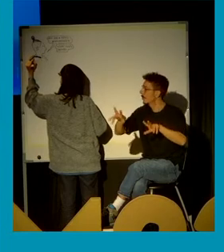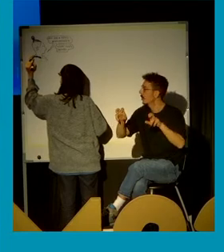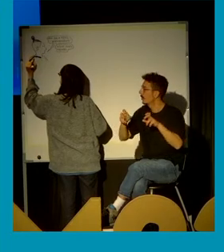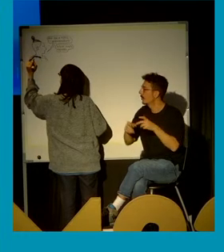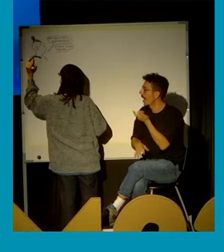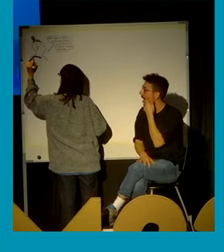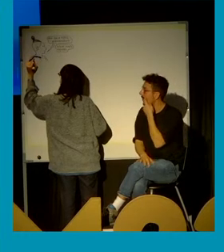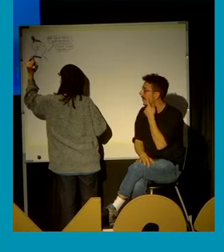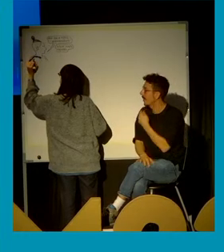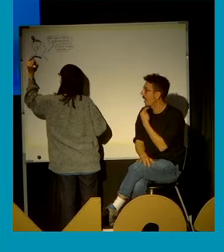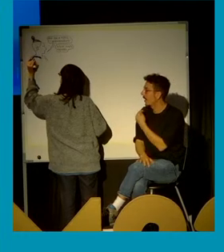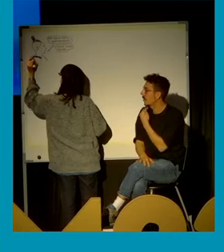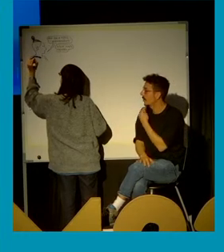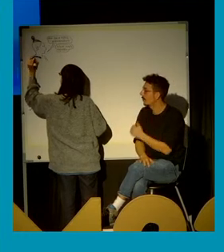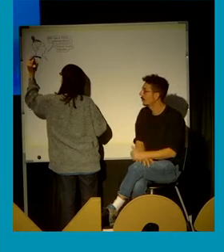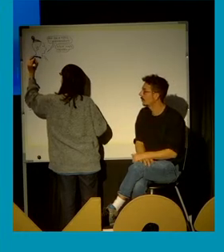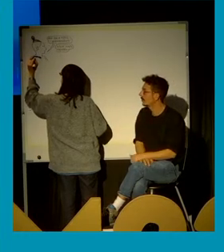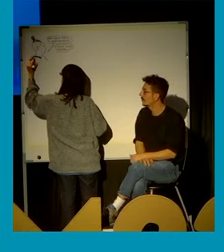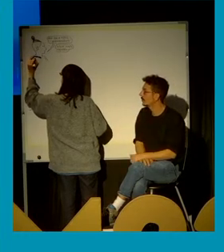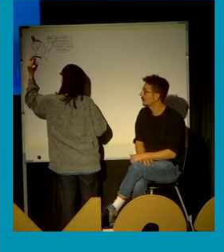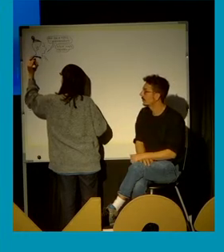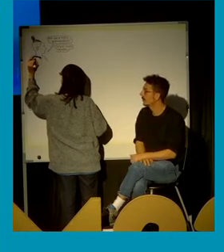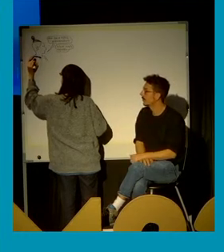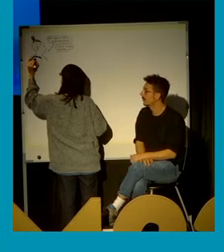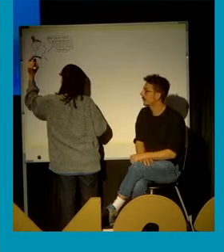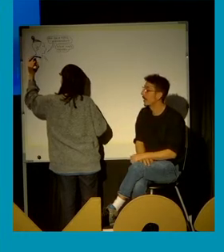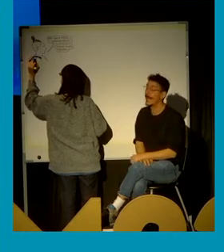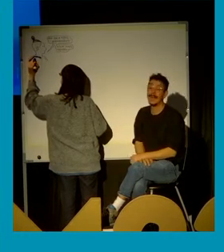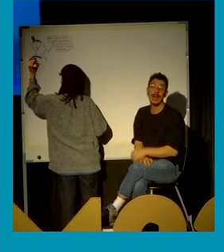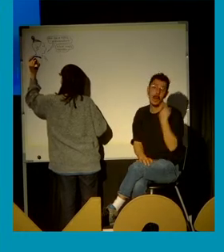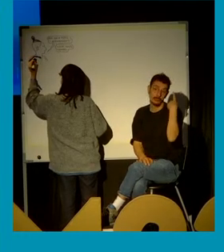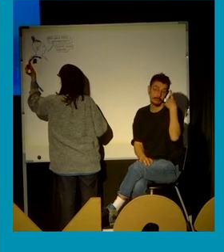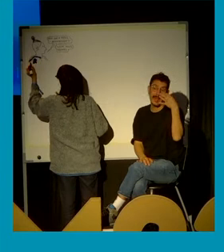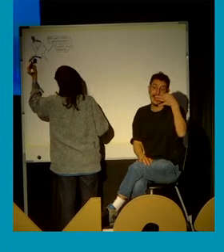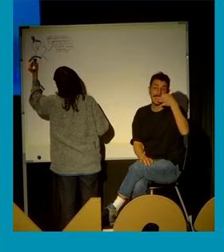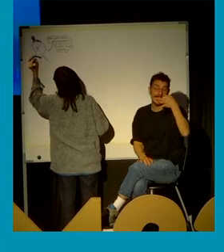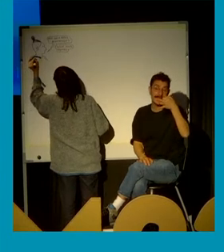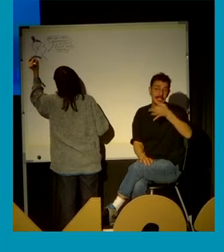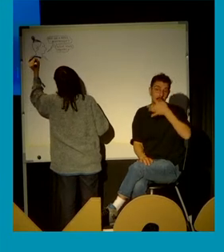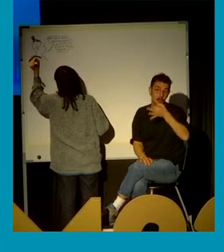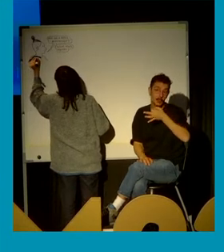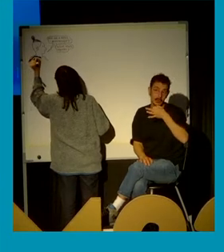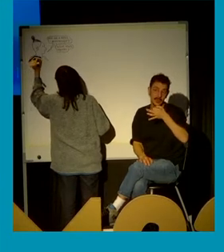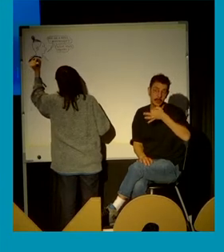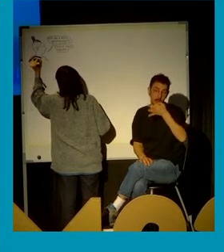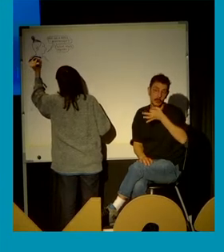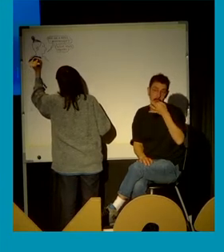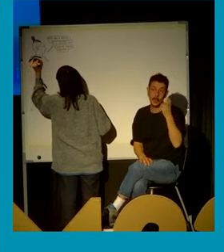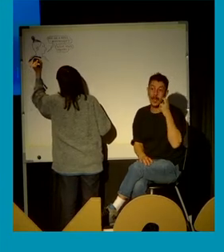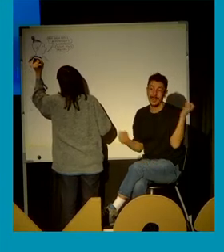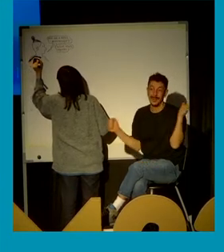important com no reproduir els discursos de terror sexual quan parlem de violències sexuals.